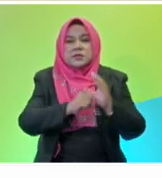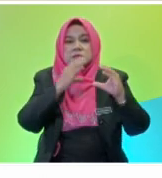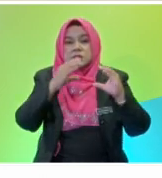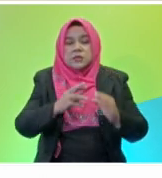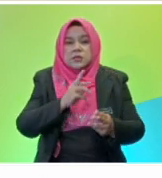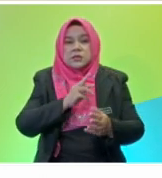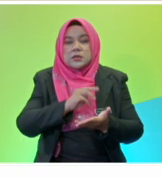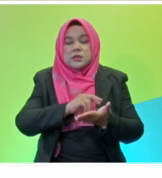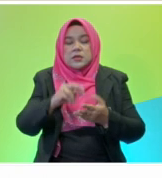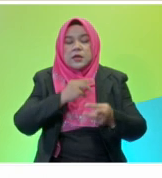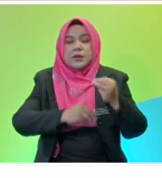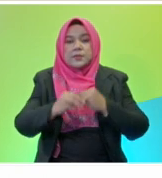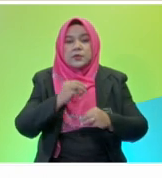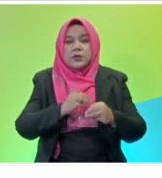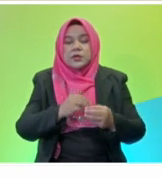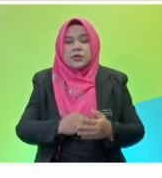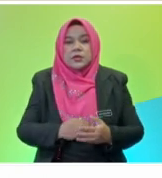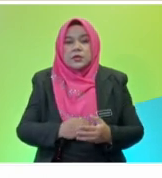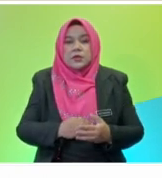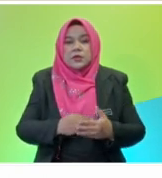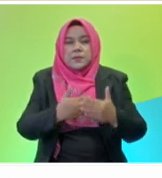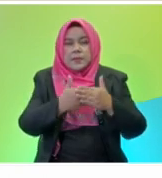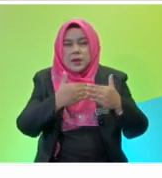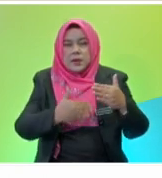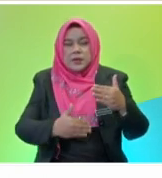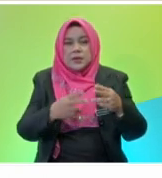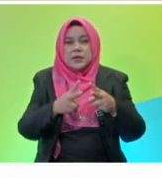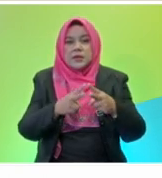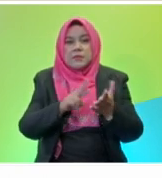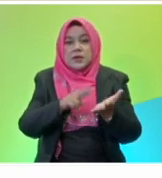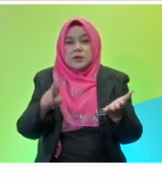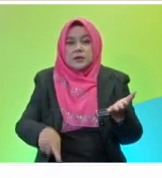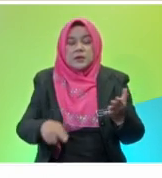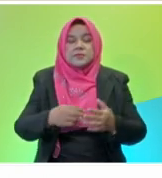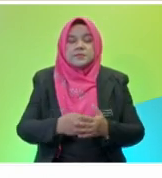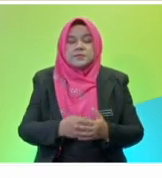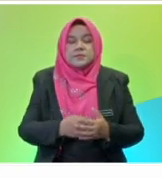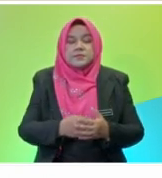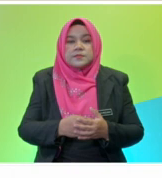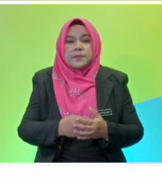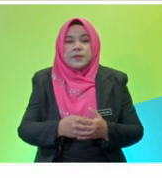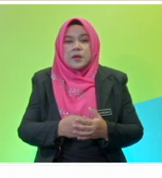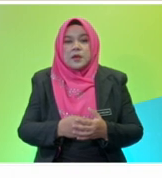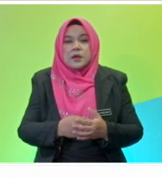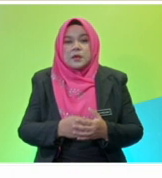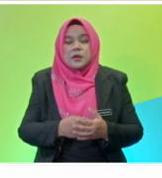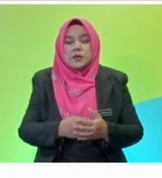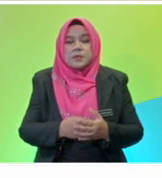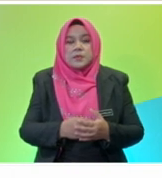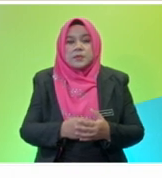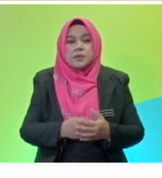oke oke yang pertama yang paling rendah yaitu tahap 1 menerima nilai murni nilai-nilai Oke